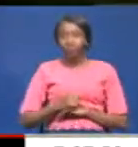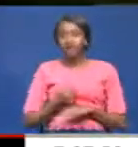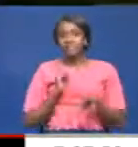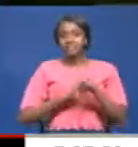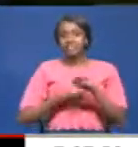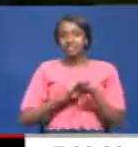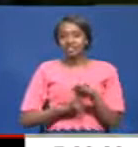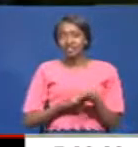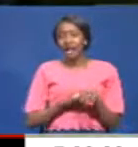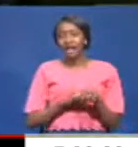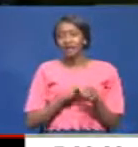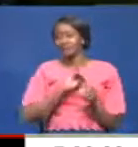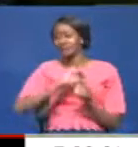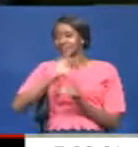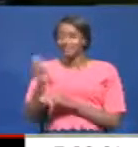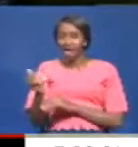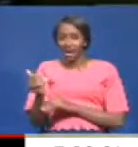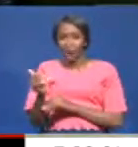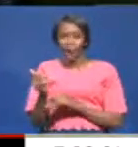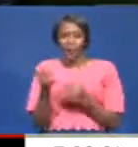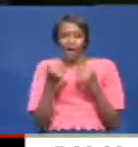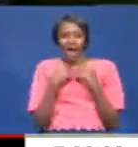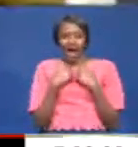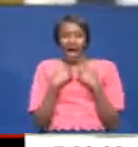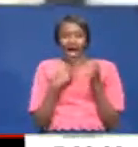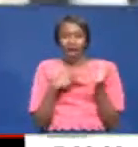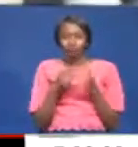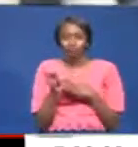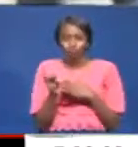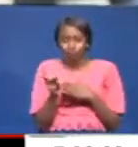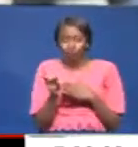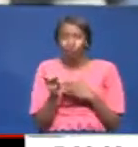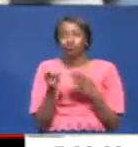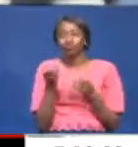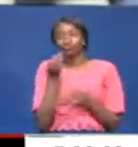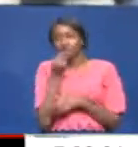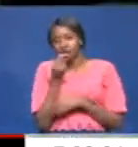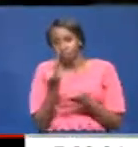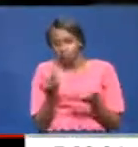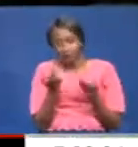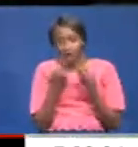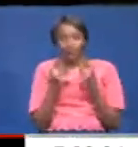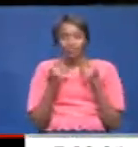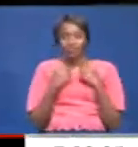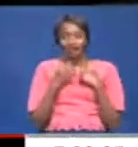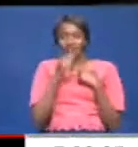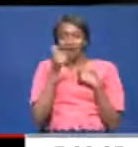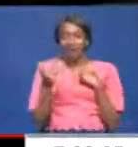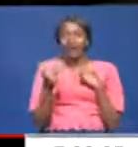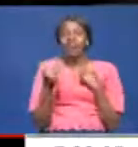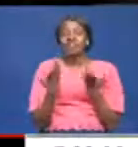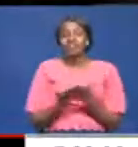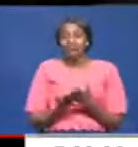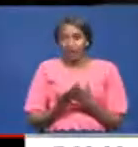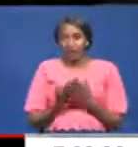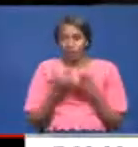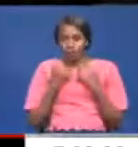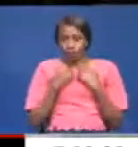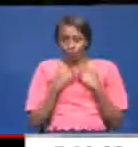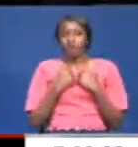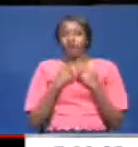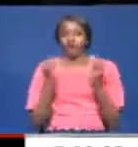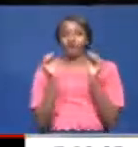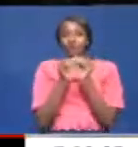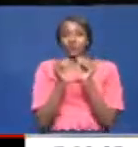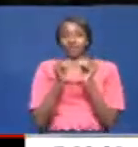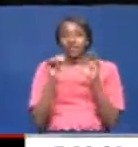town ambaye tunanunua chakula. Kamishna wa eneo la Mashariki Evans Gachuki ameongoza mkutano wa usalama katika